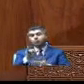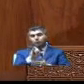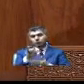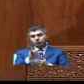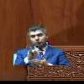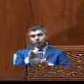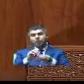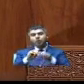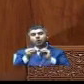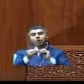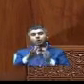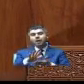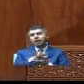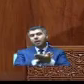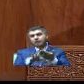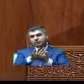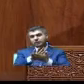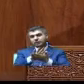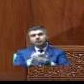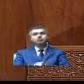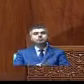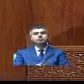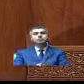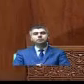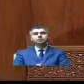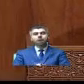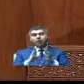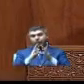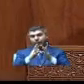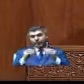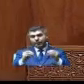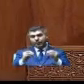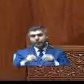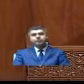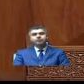يرجع إلى الخلل الحاصل